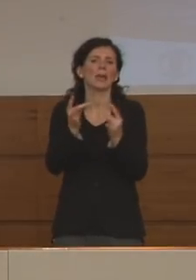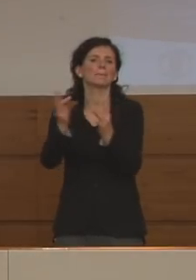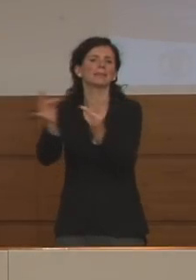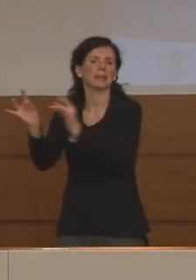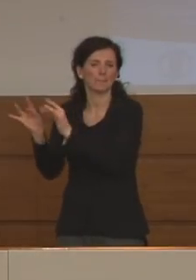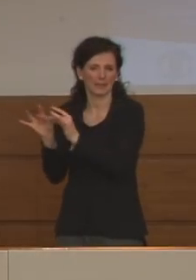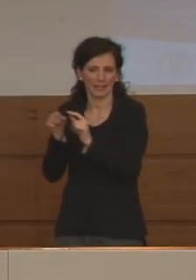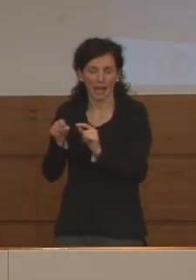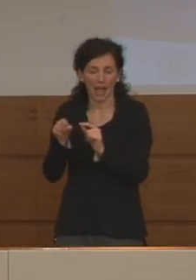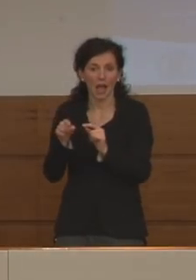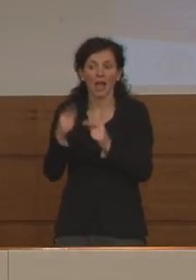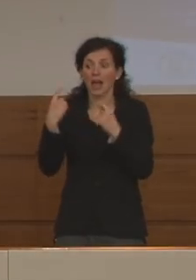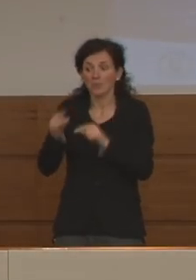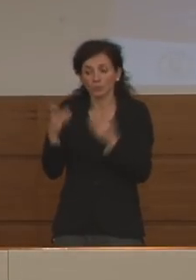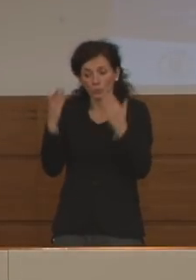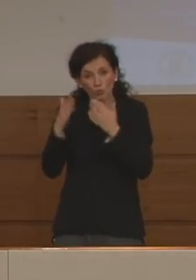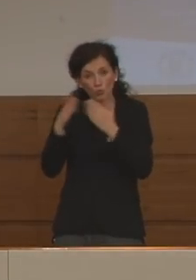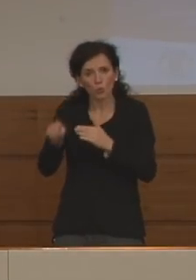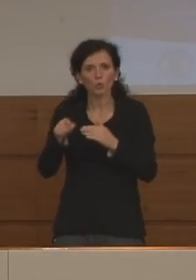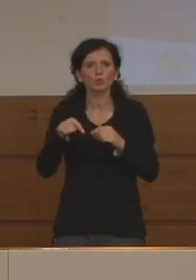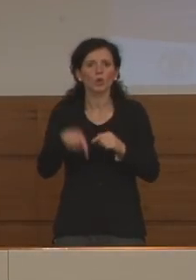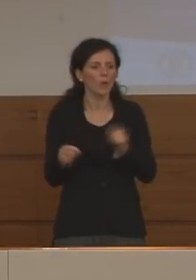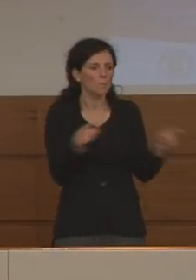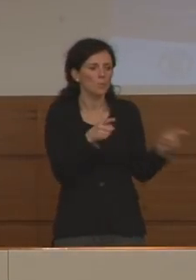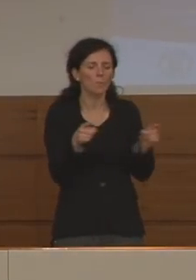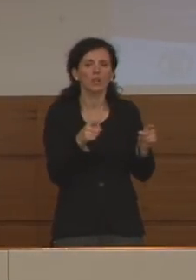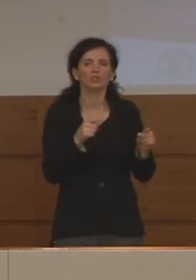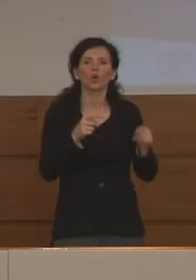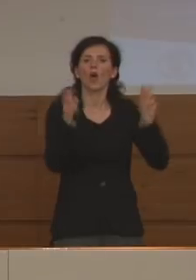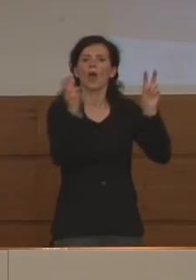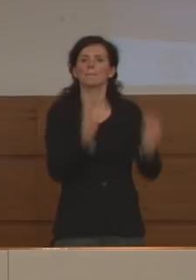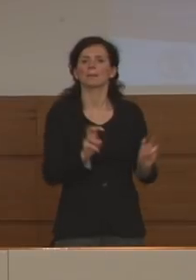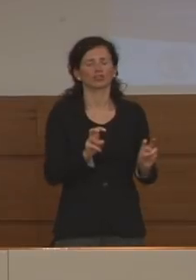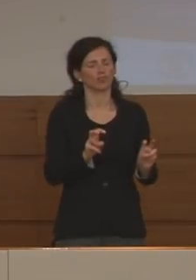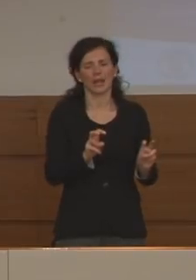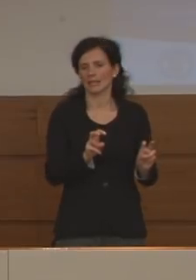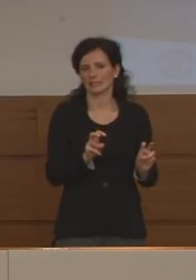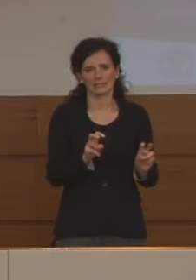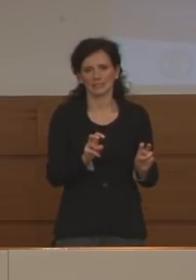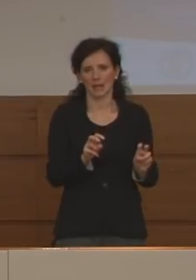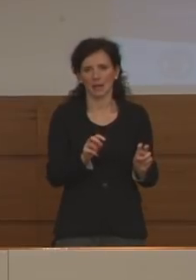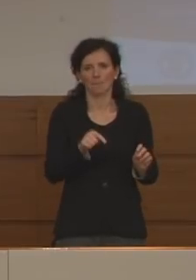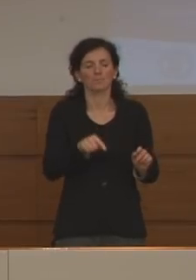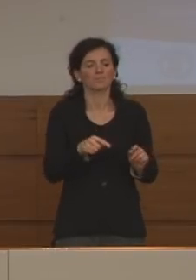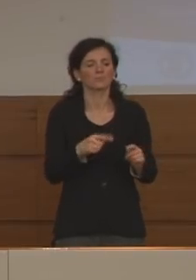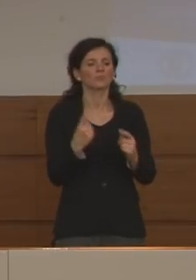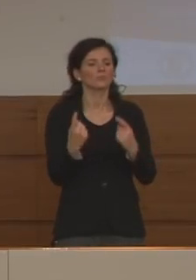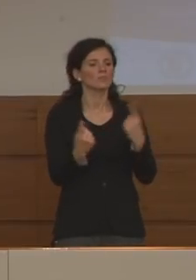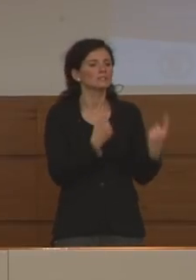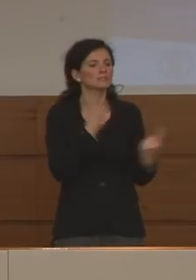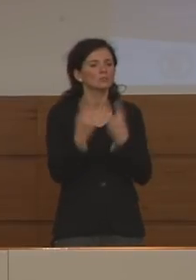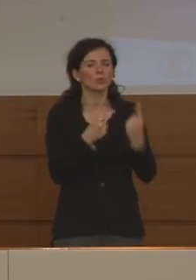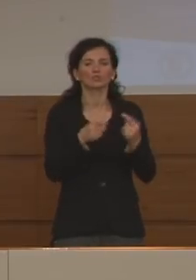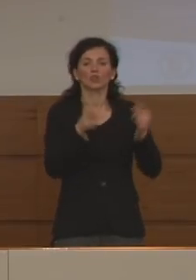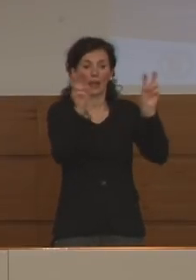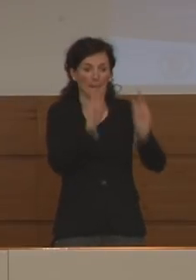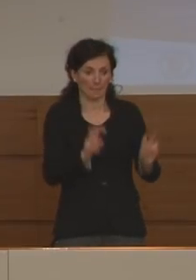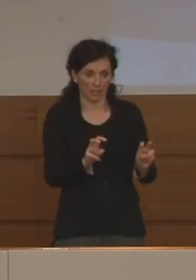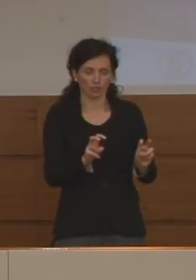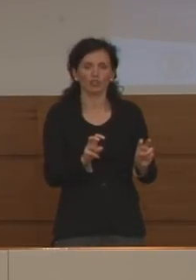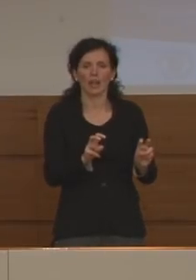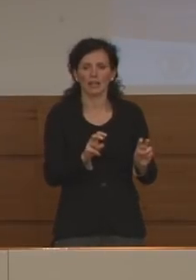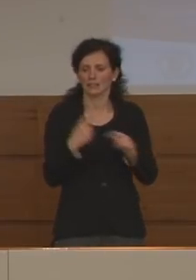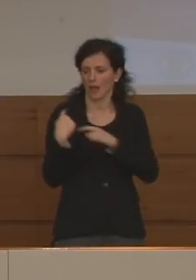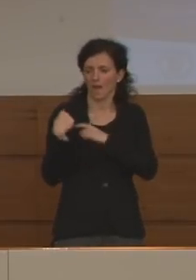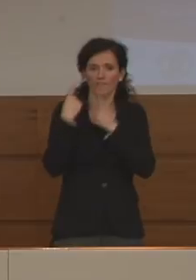fatti in un periodo emergenziale in un periodo emergenziale voglio ricordare che ci siamo trovati di fronte aggiornate e anche oggi siamo